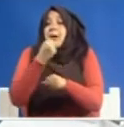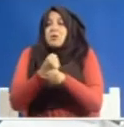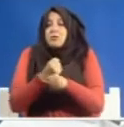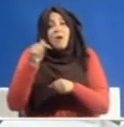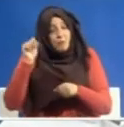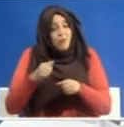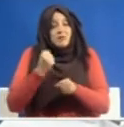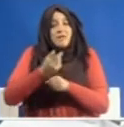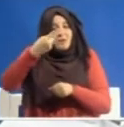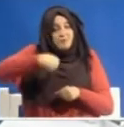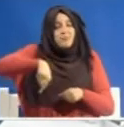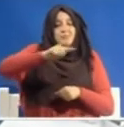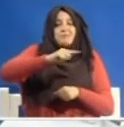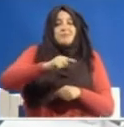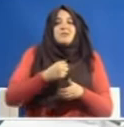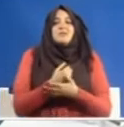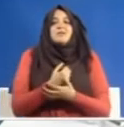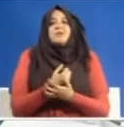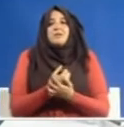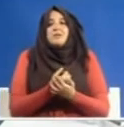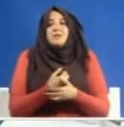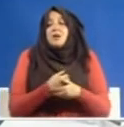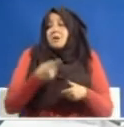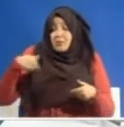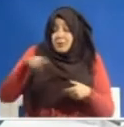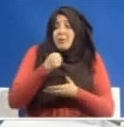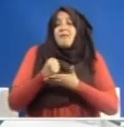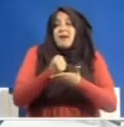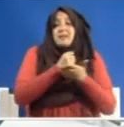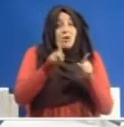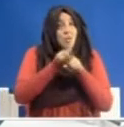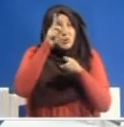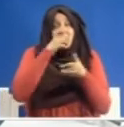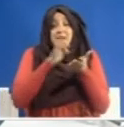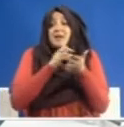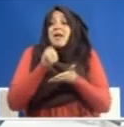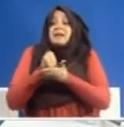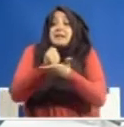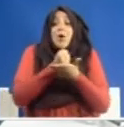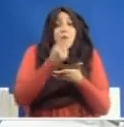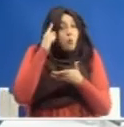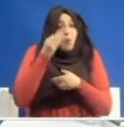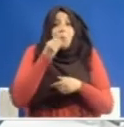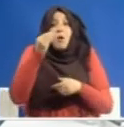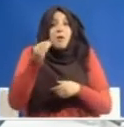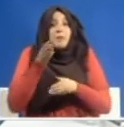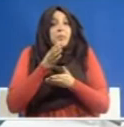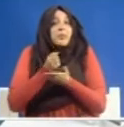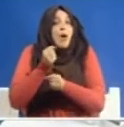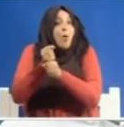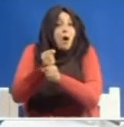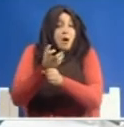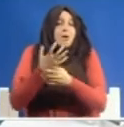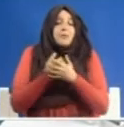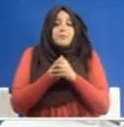مطلوب منا جميعا، وأن نتعاون، وربنا قال وتعاونوا على البر والتقوى. وإذا انفلت من هؤلاء